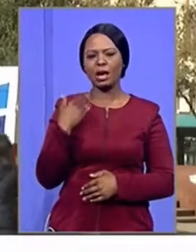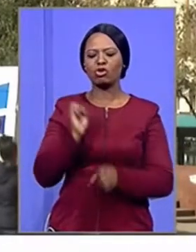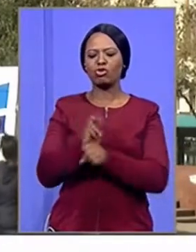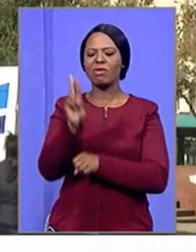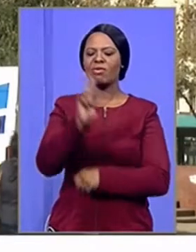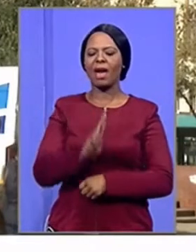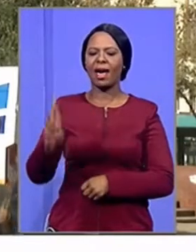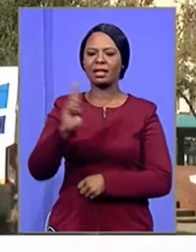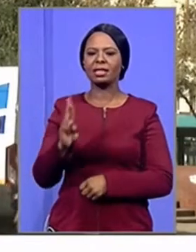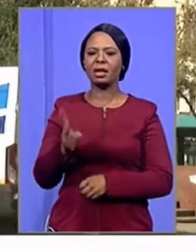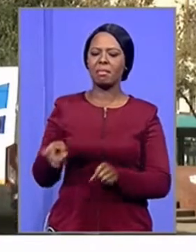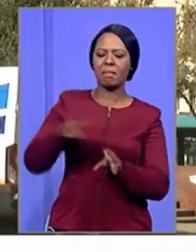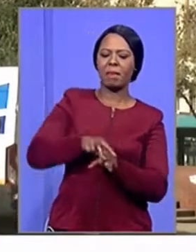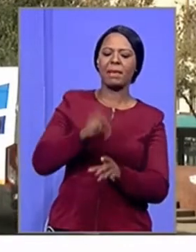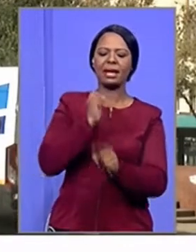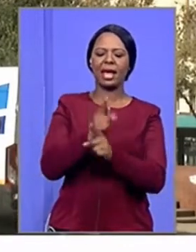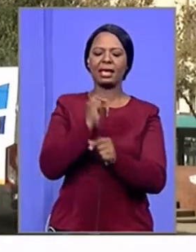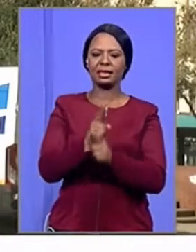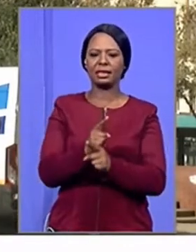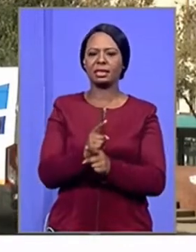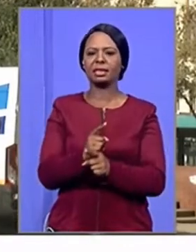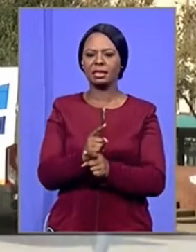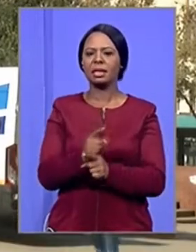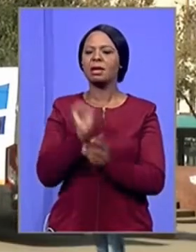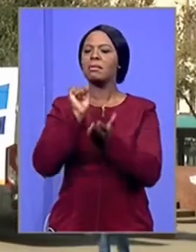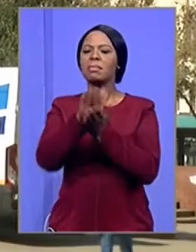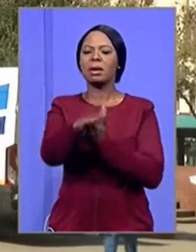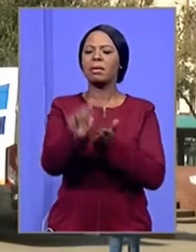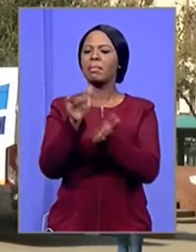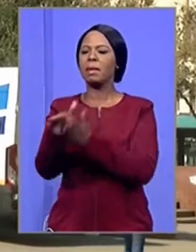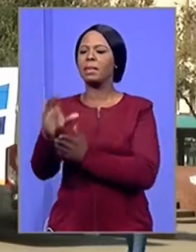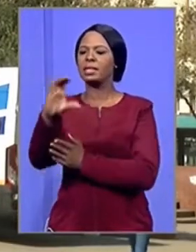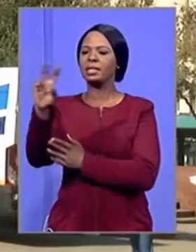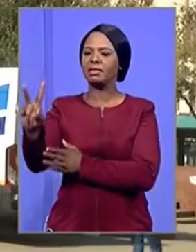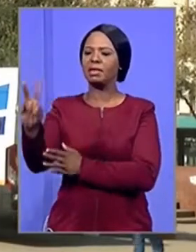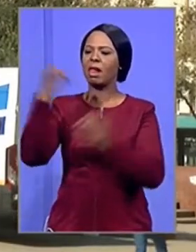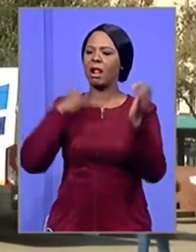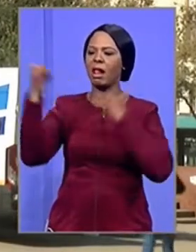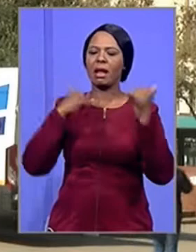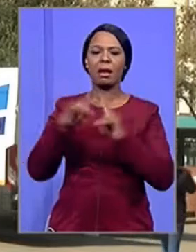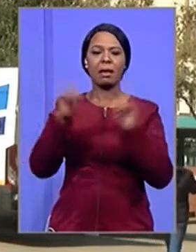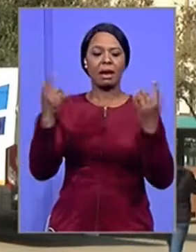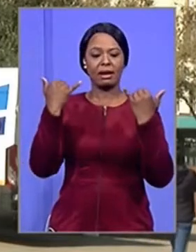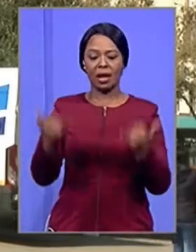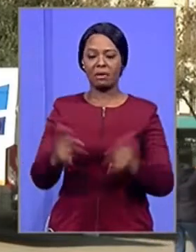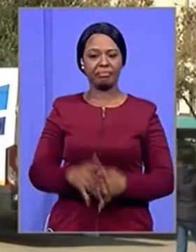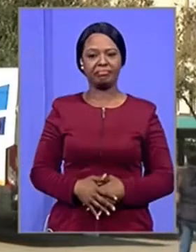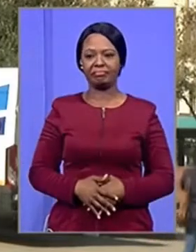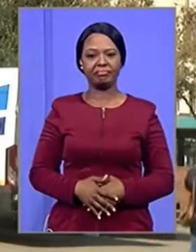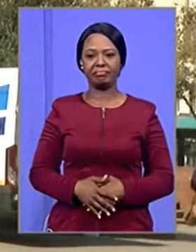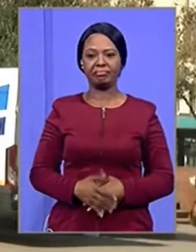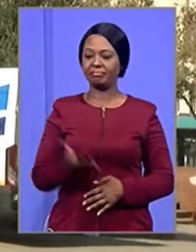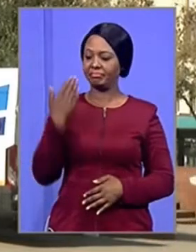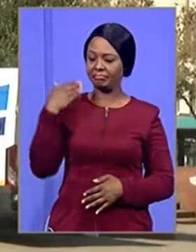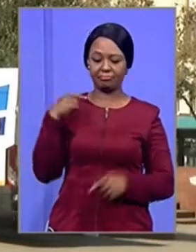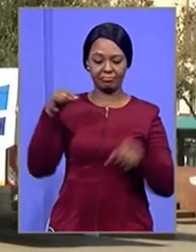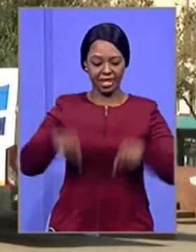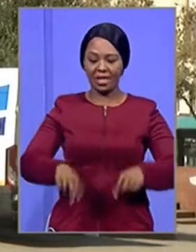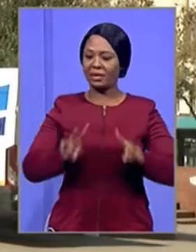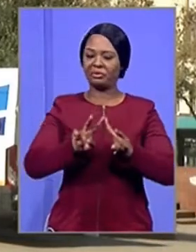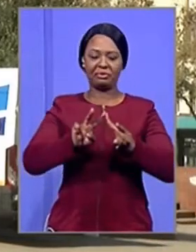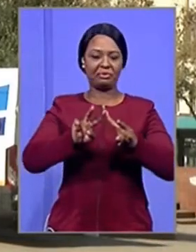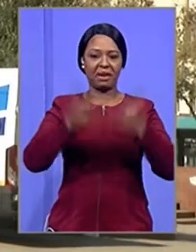tlo sebetsa o kenya di CV fela batho ba founa ba le bangata mare he ha o sheba no dintho di fetohile